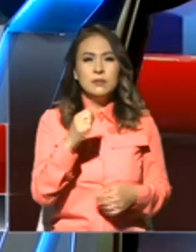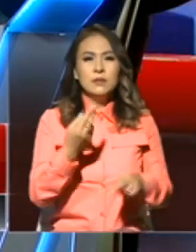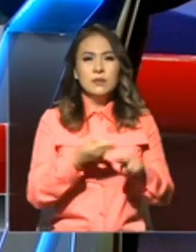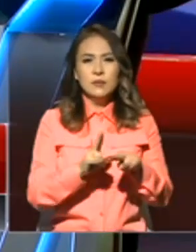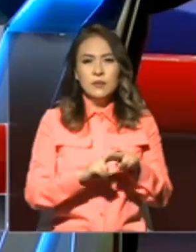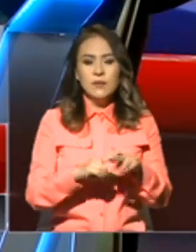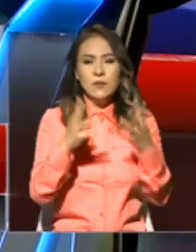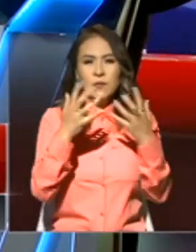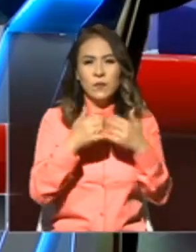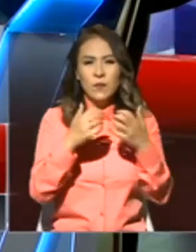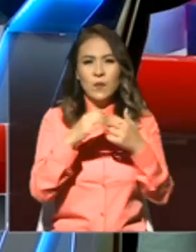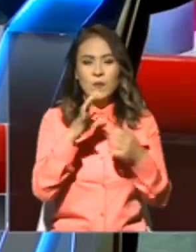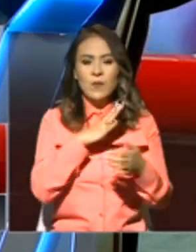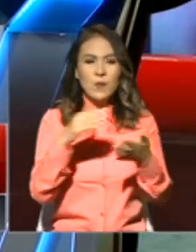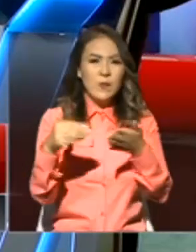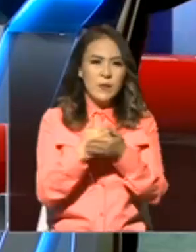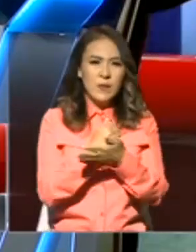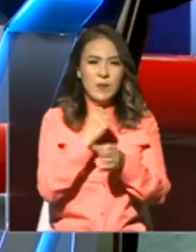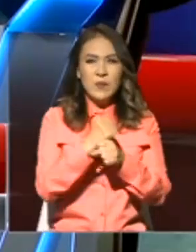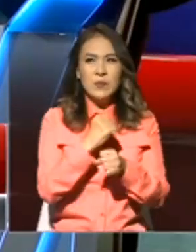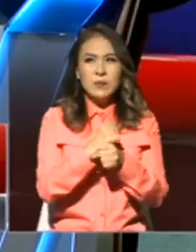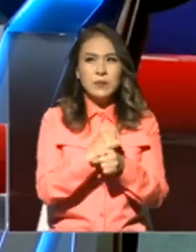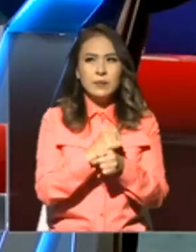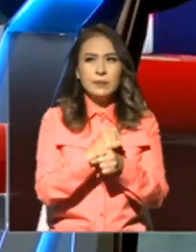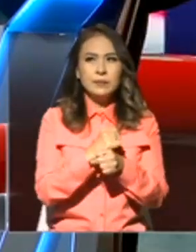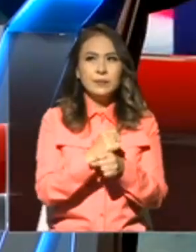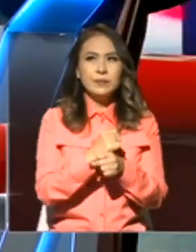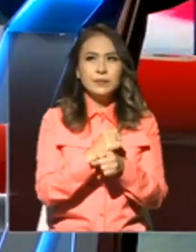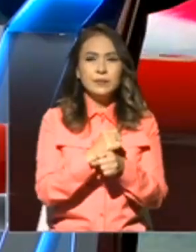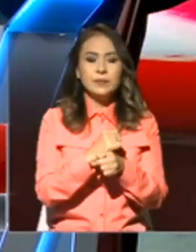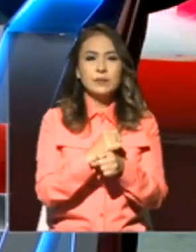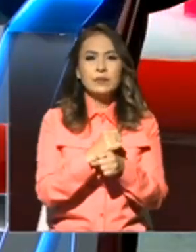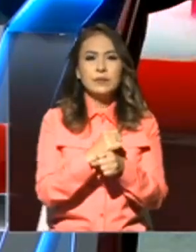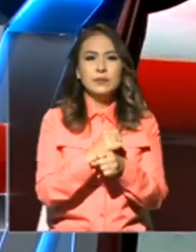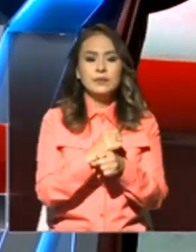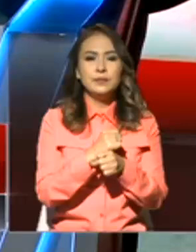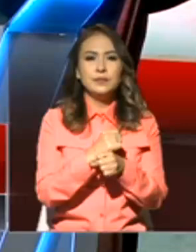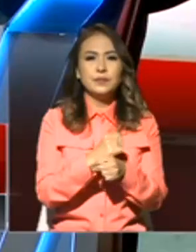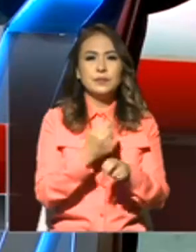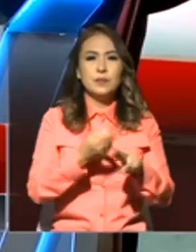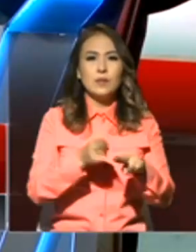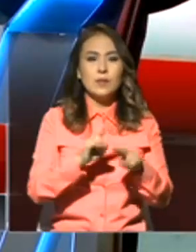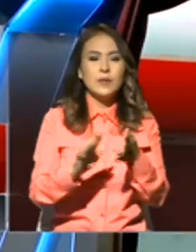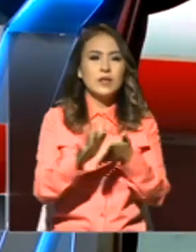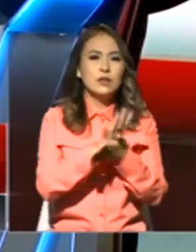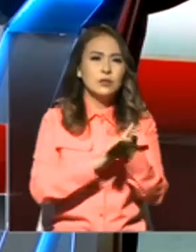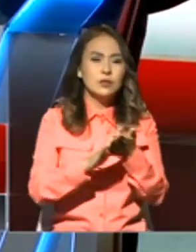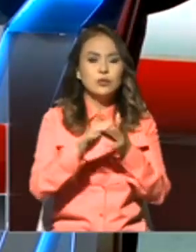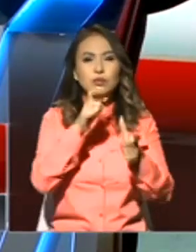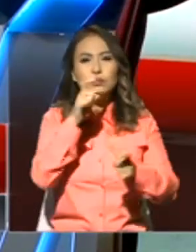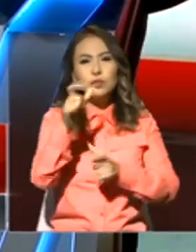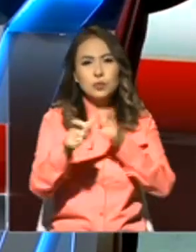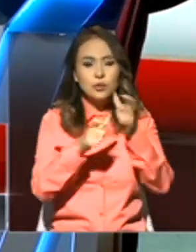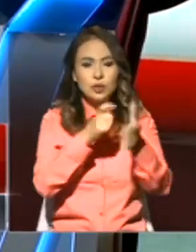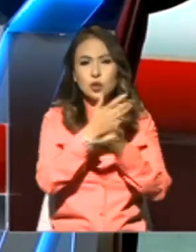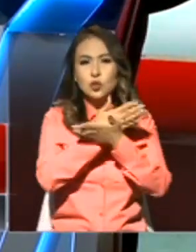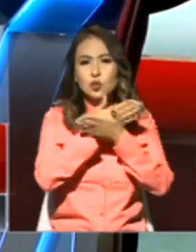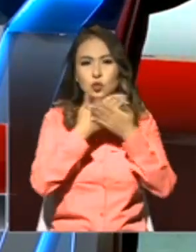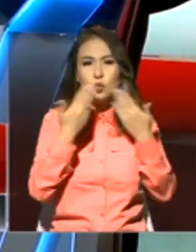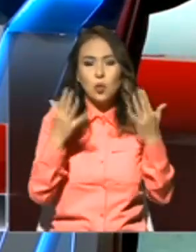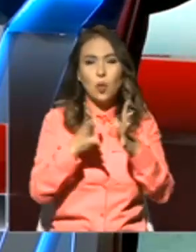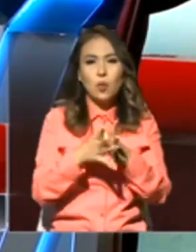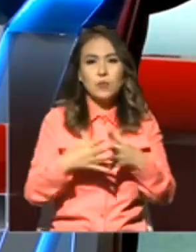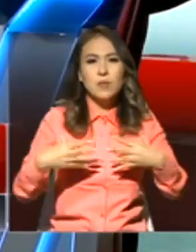осындай болып тұрған кезде, бұл енді жаңалық болып тұр, шын оны мойындау керек. Бірақ бұл жерде ешқандай дүрбелең нәрсе жоқ. Отбасы